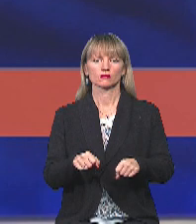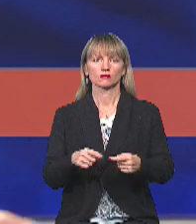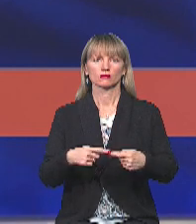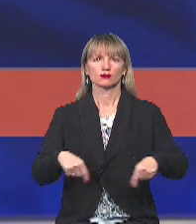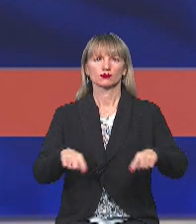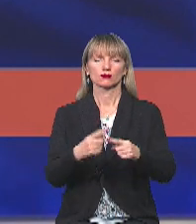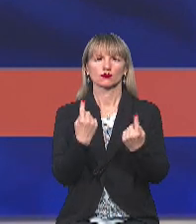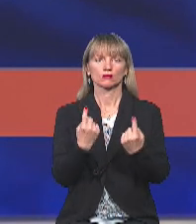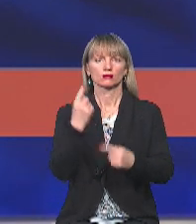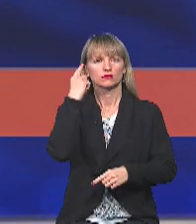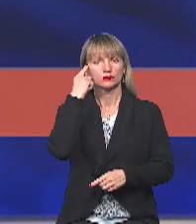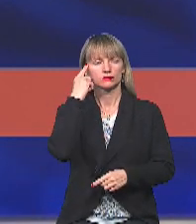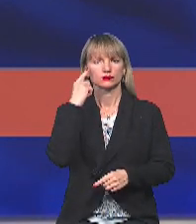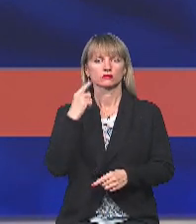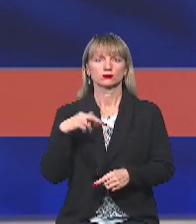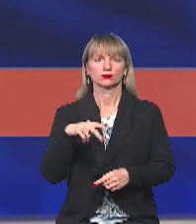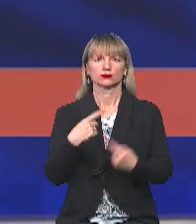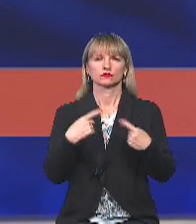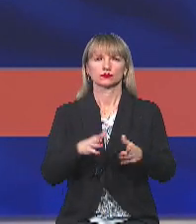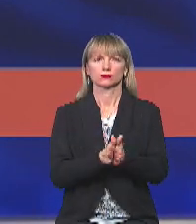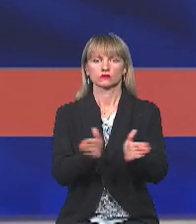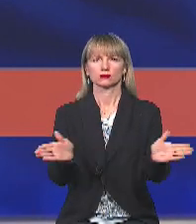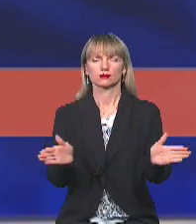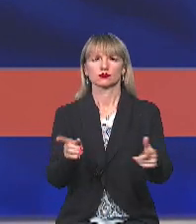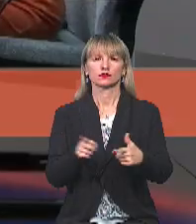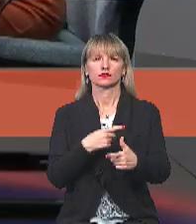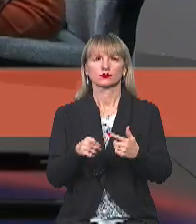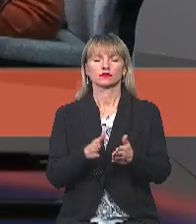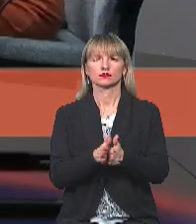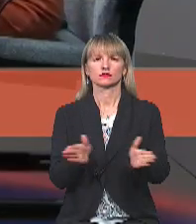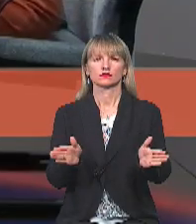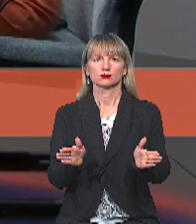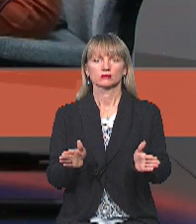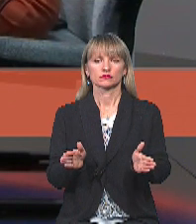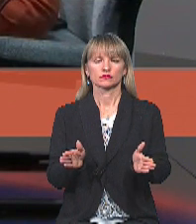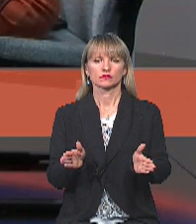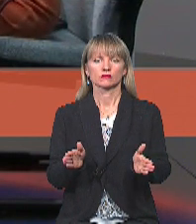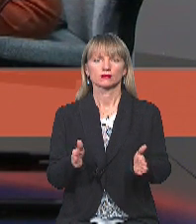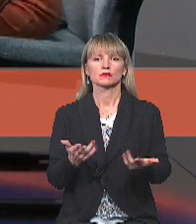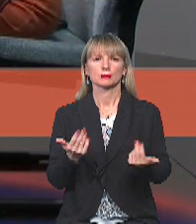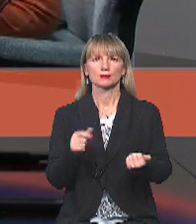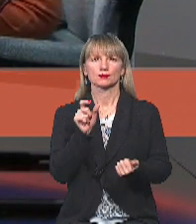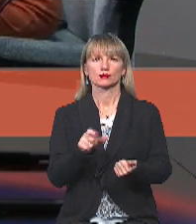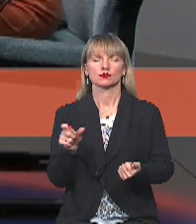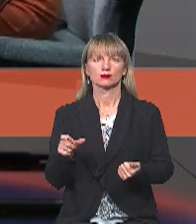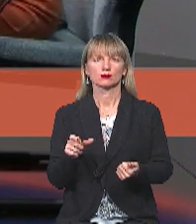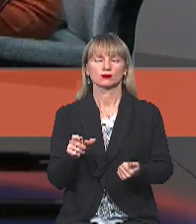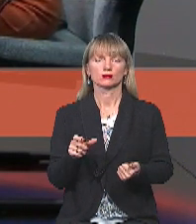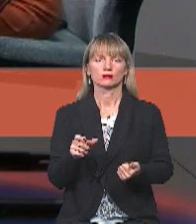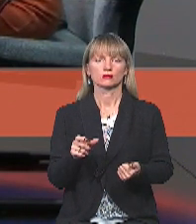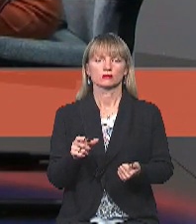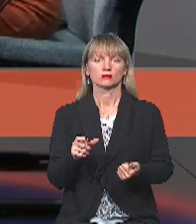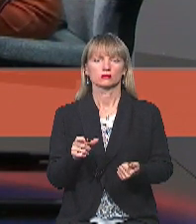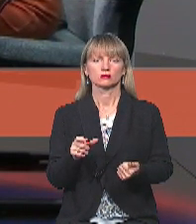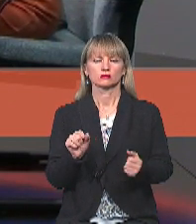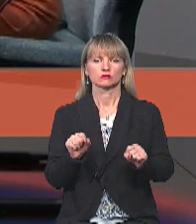да, відійшли там різними шляхами розійшлися. Або їх розвели. Або їх розвели, так. Тобто що... люди піддалися на певні там,